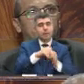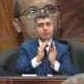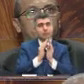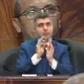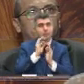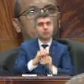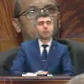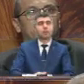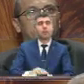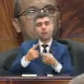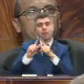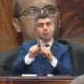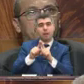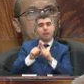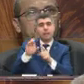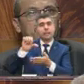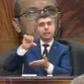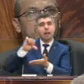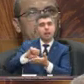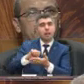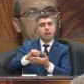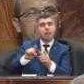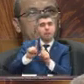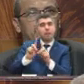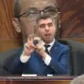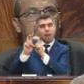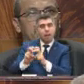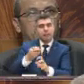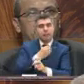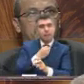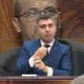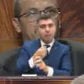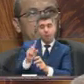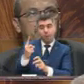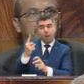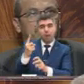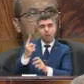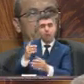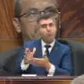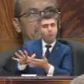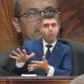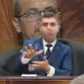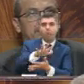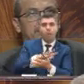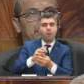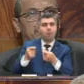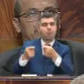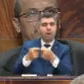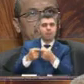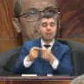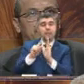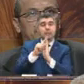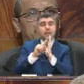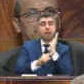الاقليم ديال الفداء. هذه راه حاله عامه السيد الوزير، ماشي فقط اقليم ديال الفداء، راه الاقاليم كلها تعاني. الاسبوع الماضي